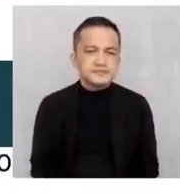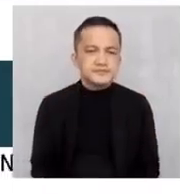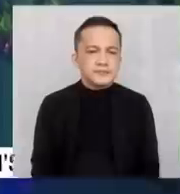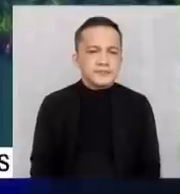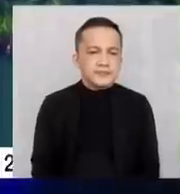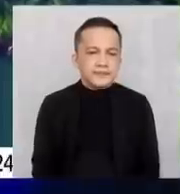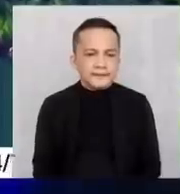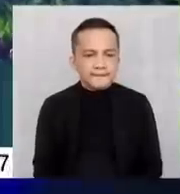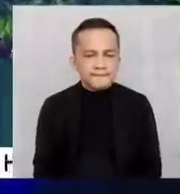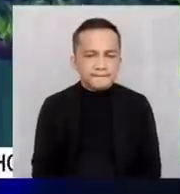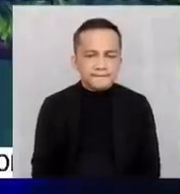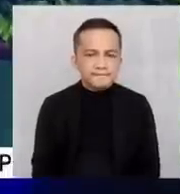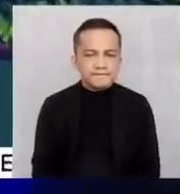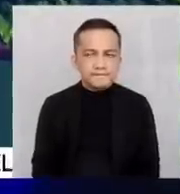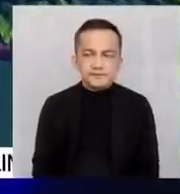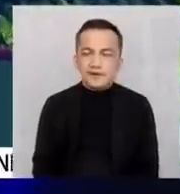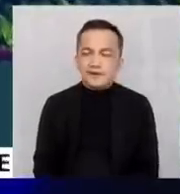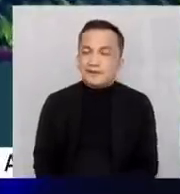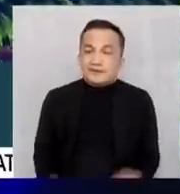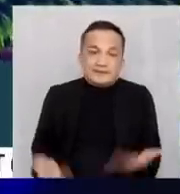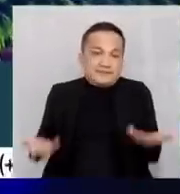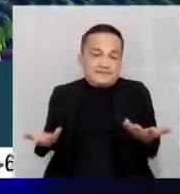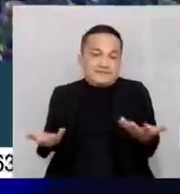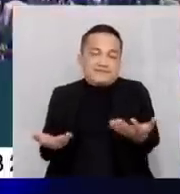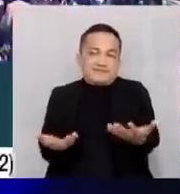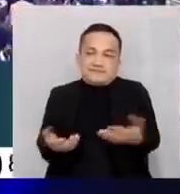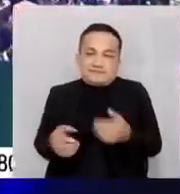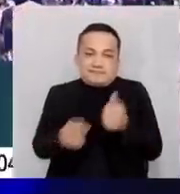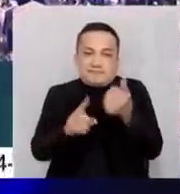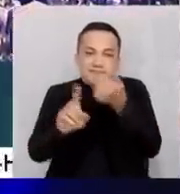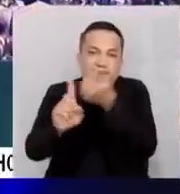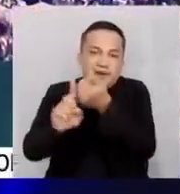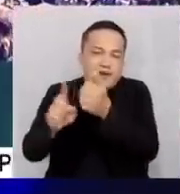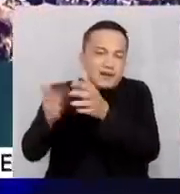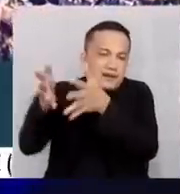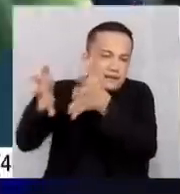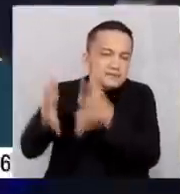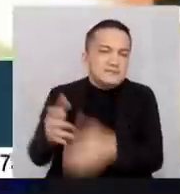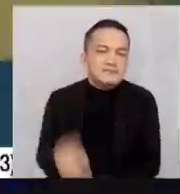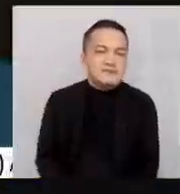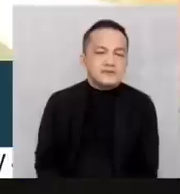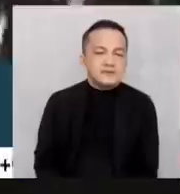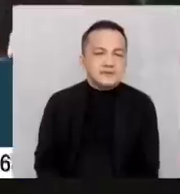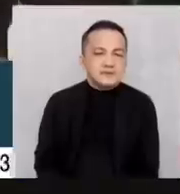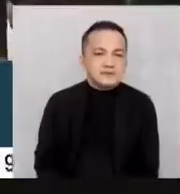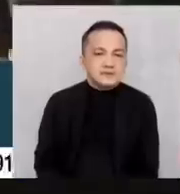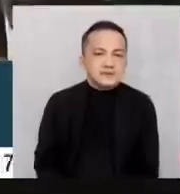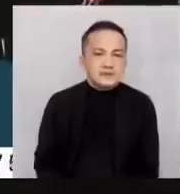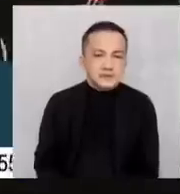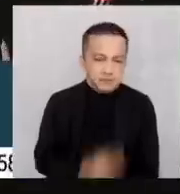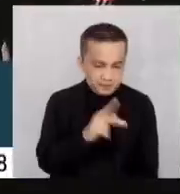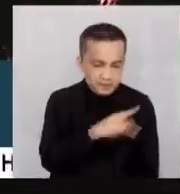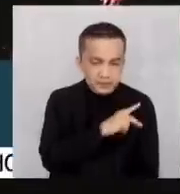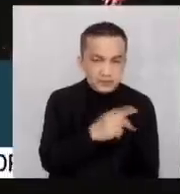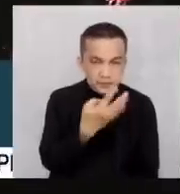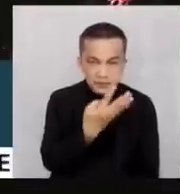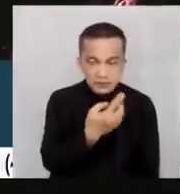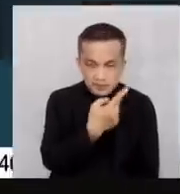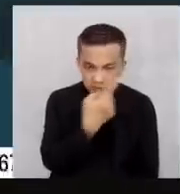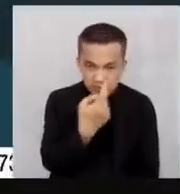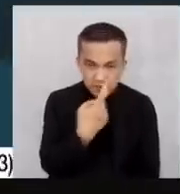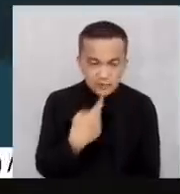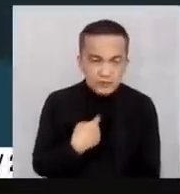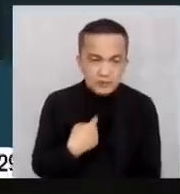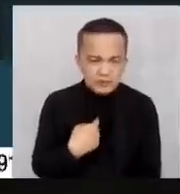Well, it's their prerogative, no? It's their decision. Pero kung personally, kung ako yung tatanungin, mukhang